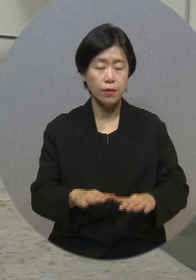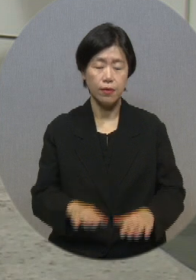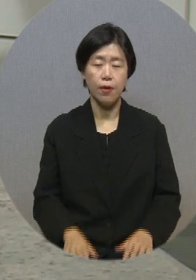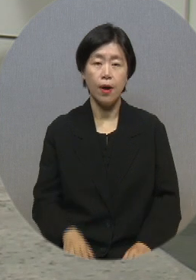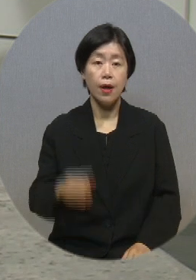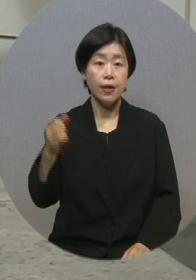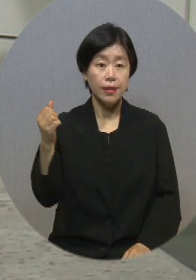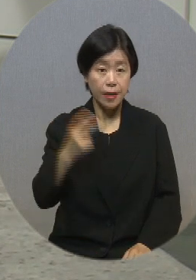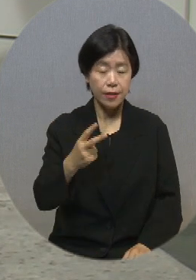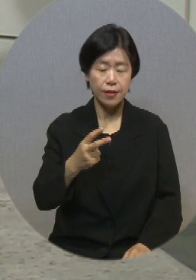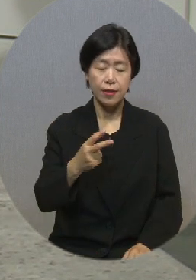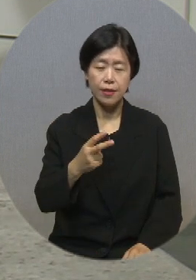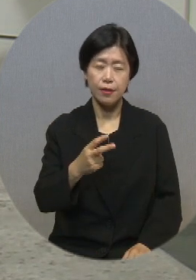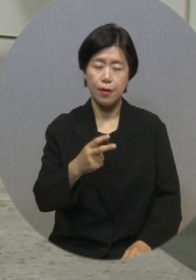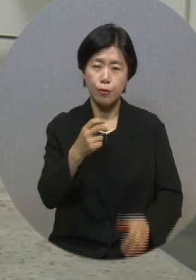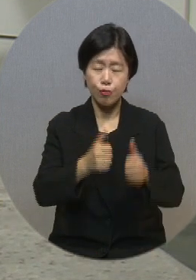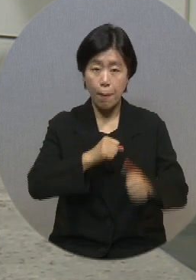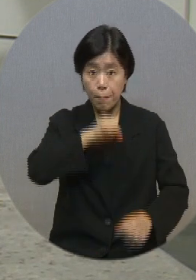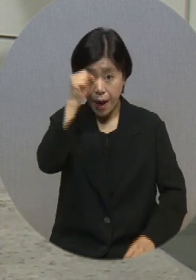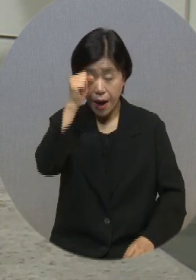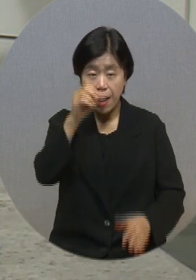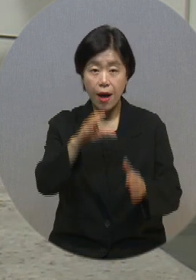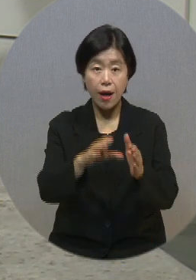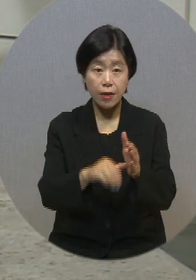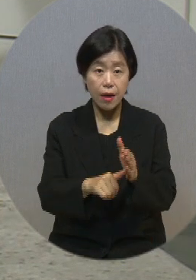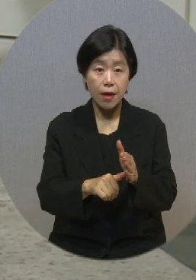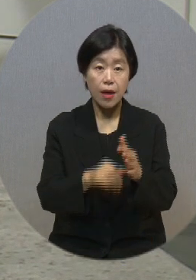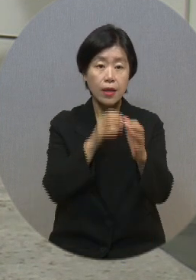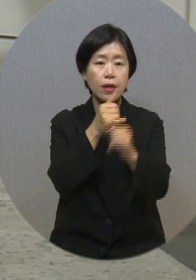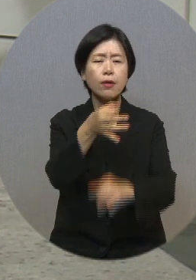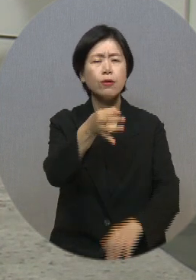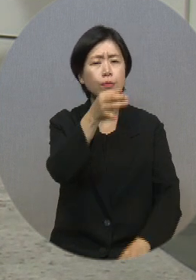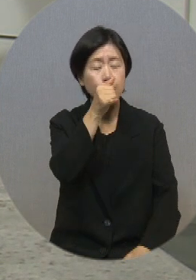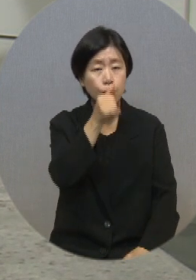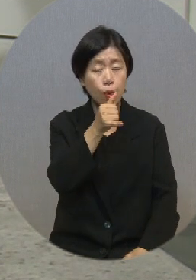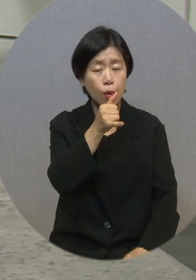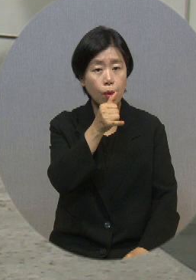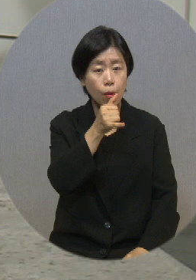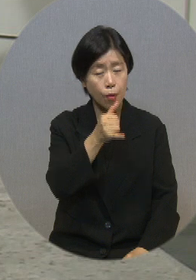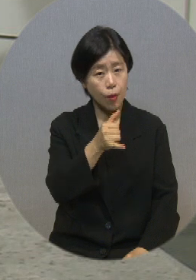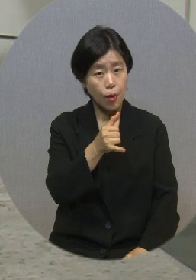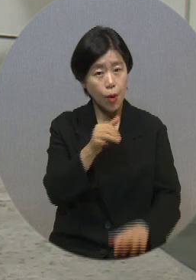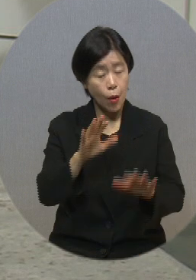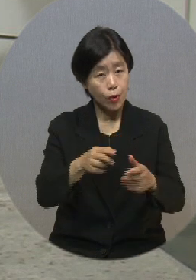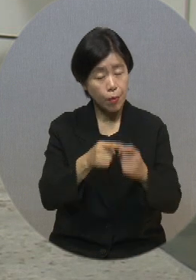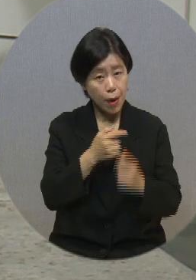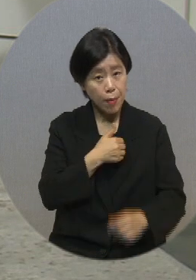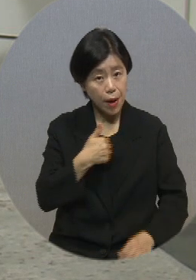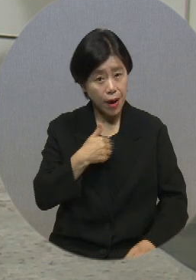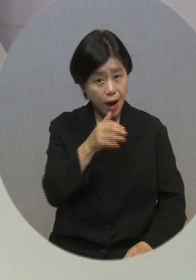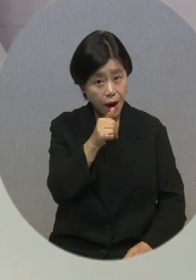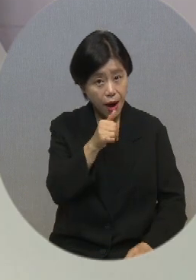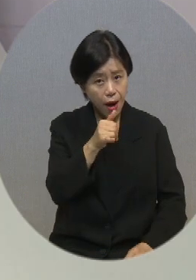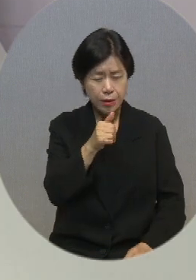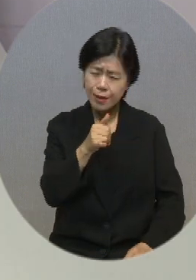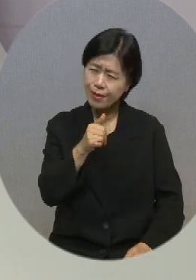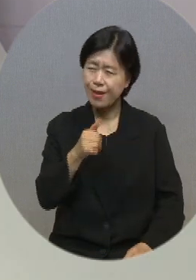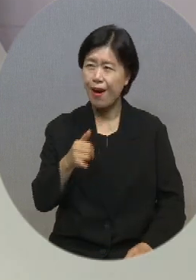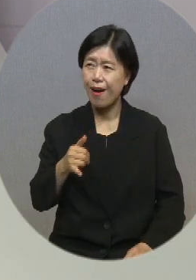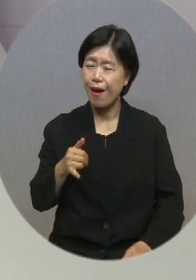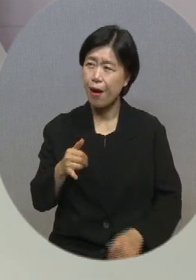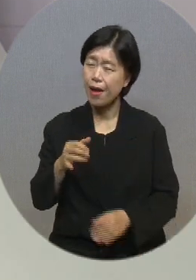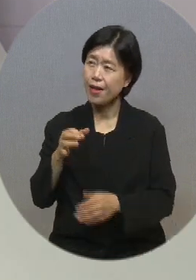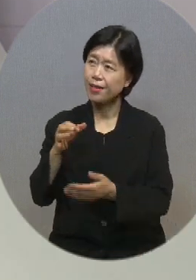어떻게 상금을 받을 자신 있으신가요? 아, 정말 좋겠죠. 최선을 다하겠습니다. 근데